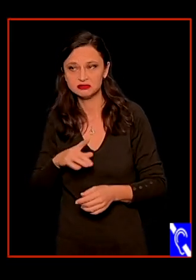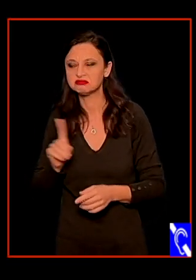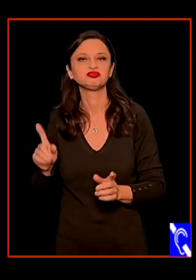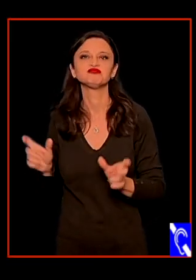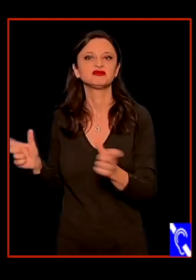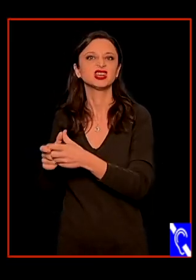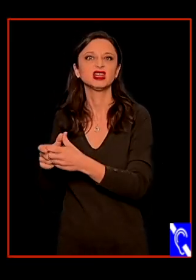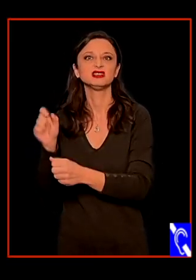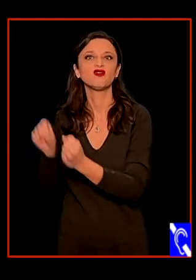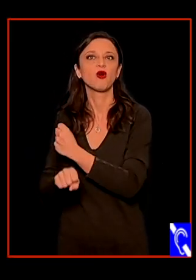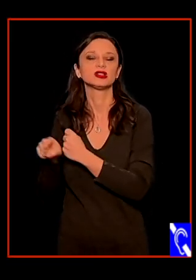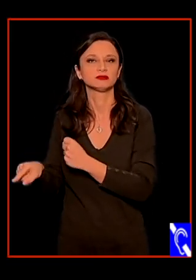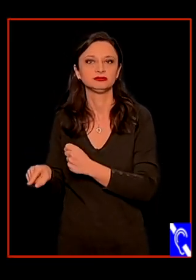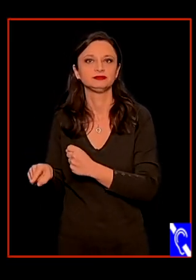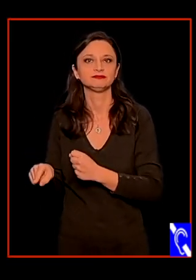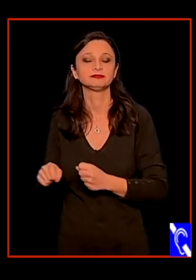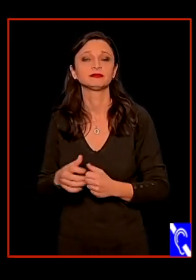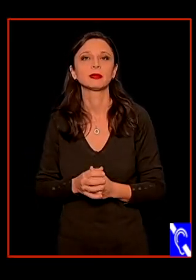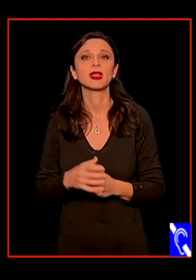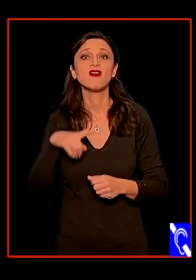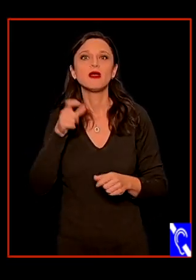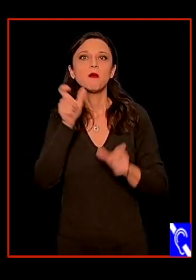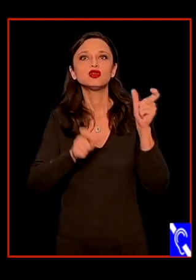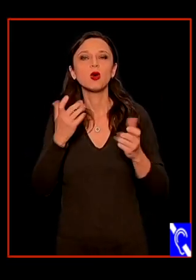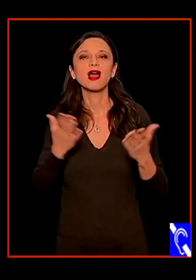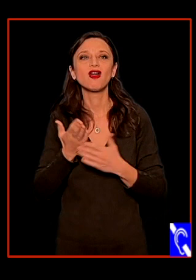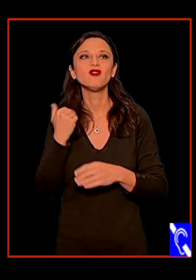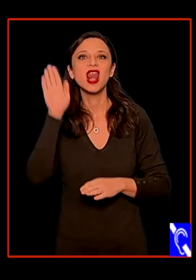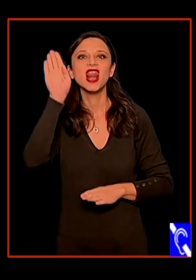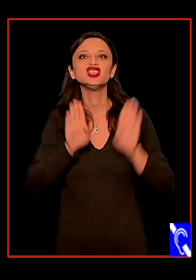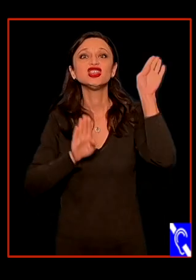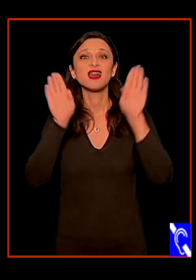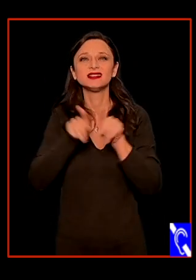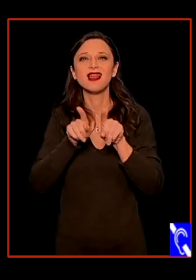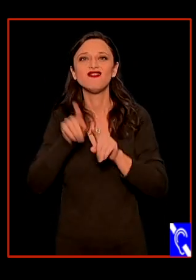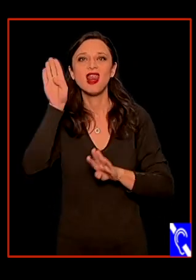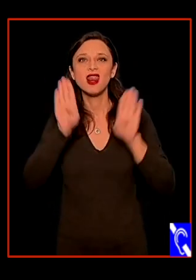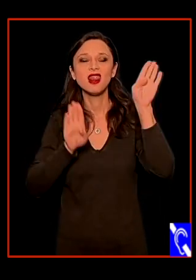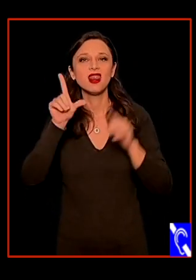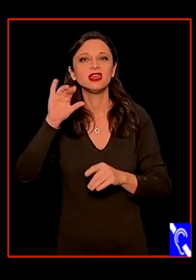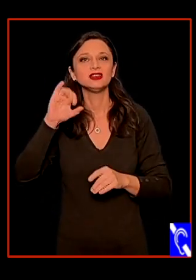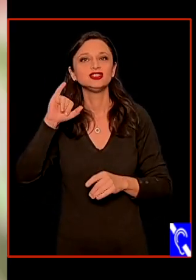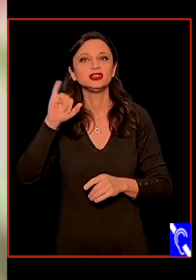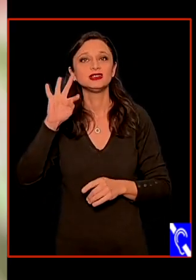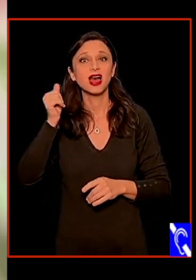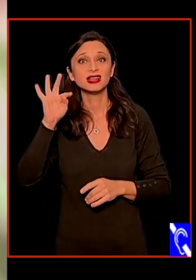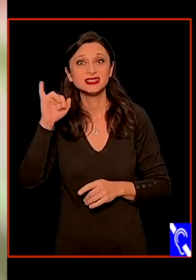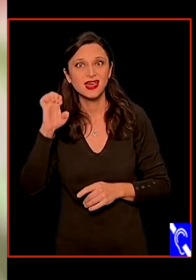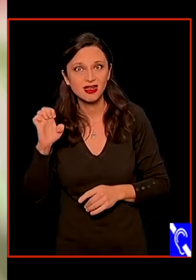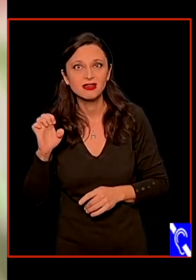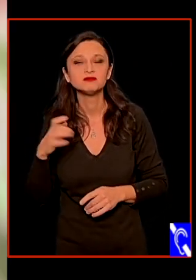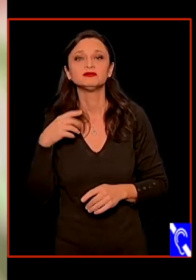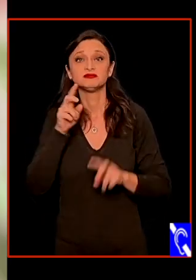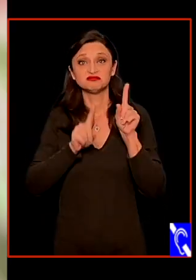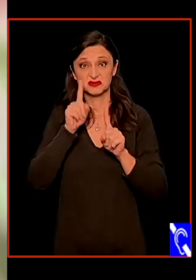centre. Persoane care de fapt au fost scoase la licitație, oameni despre care putem să aflăm cu toții acum de pe